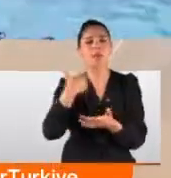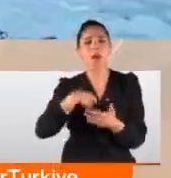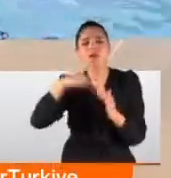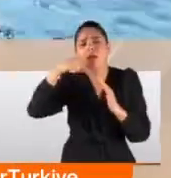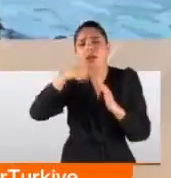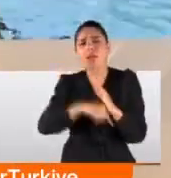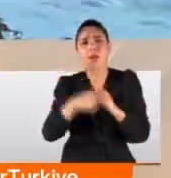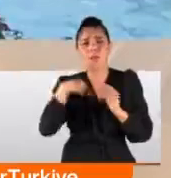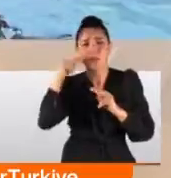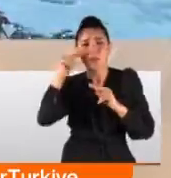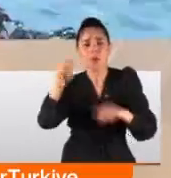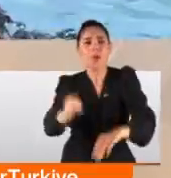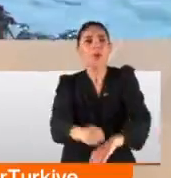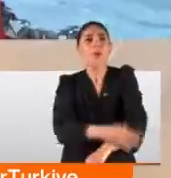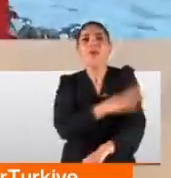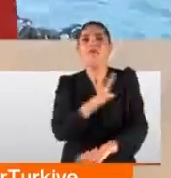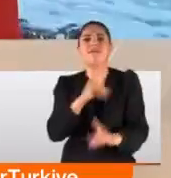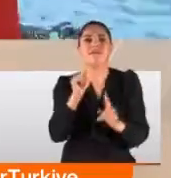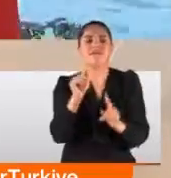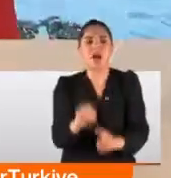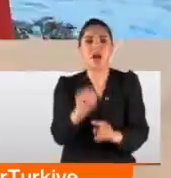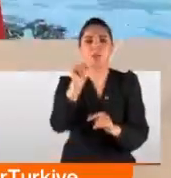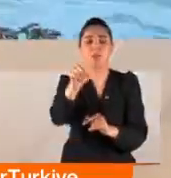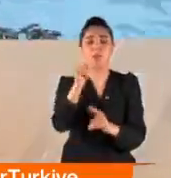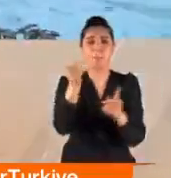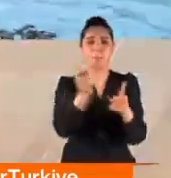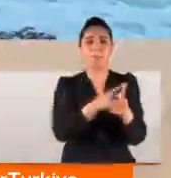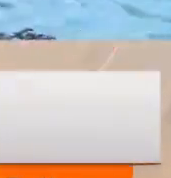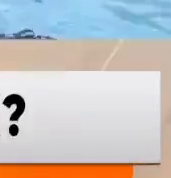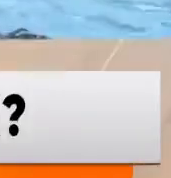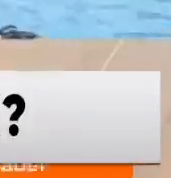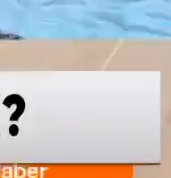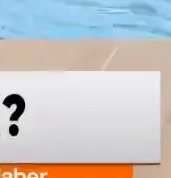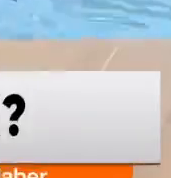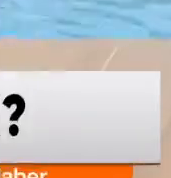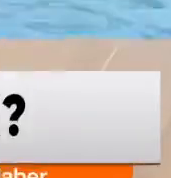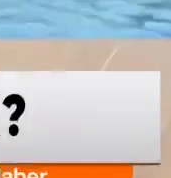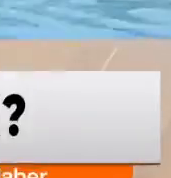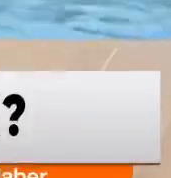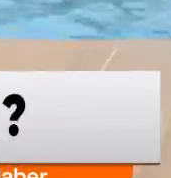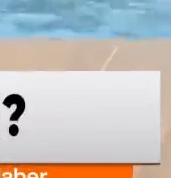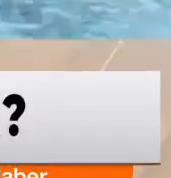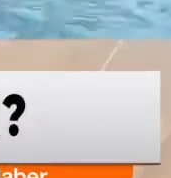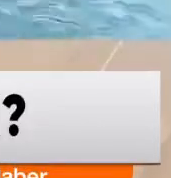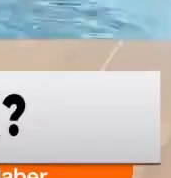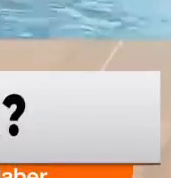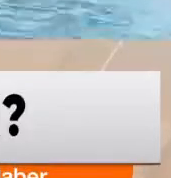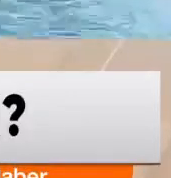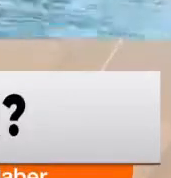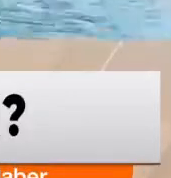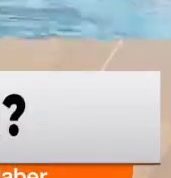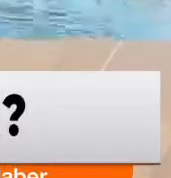Hepsi gördüğümüzde tüylerimizi diken diken ediyor. Onlardan bir tanesi de İstanbul Büyükşehir Belediyesi'nin güvenlik kameraları